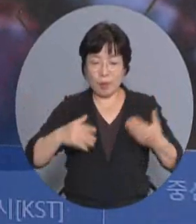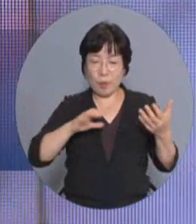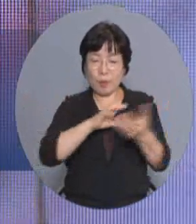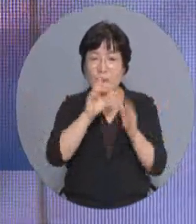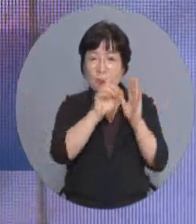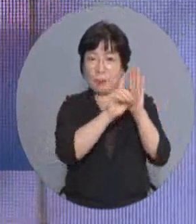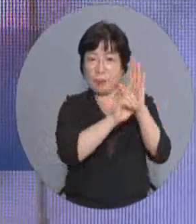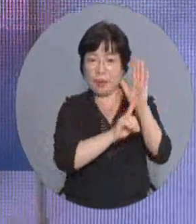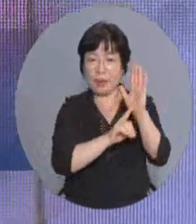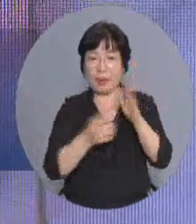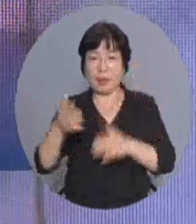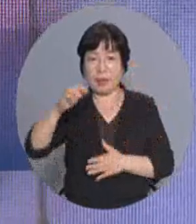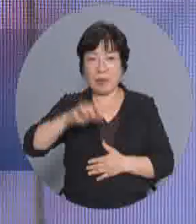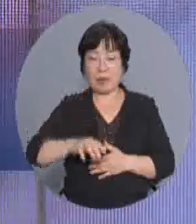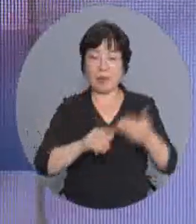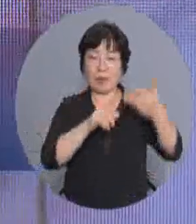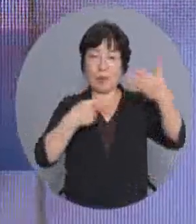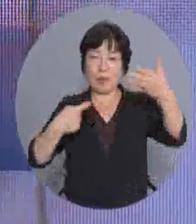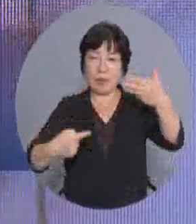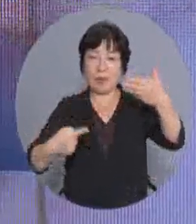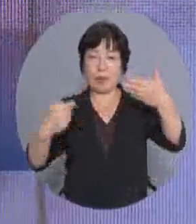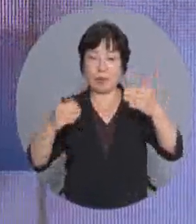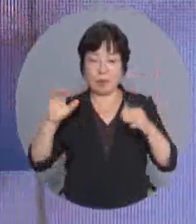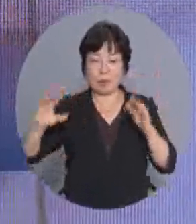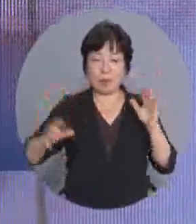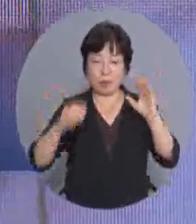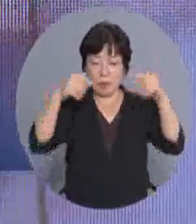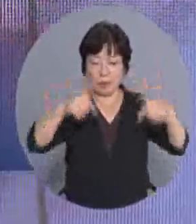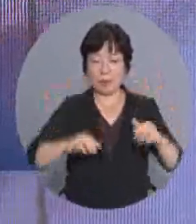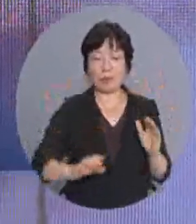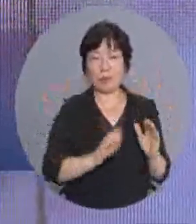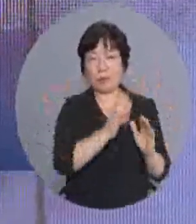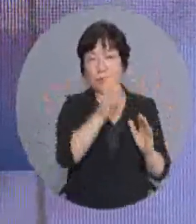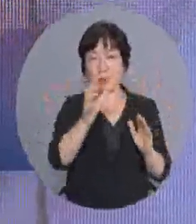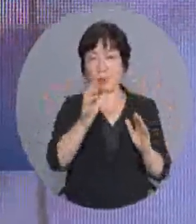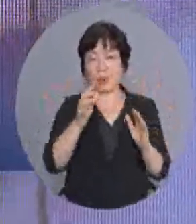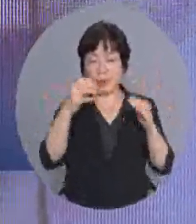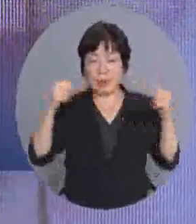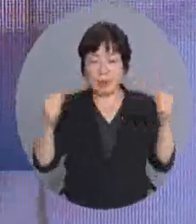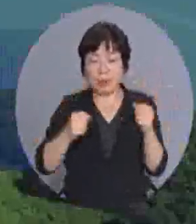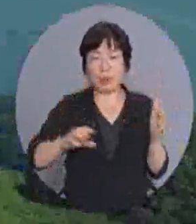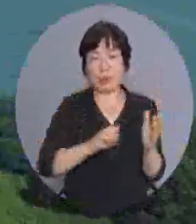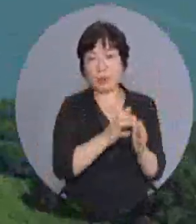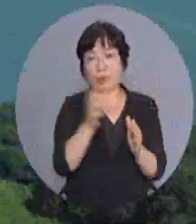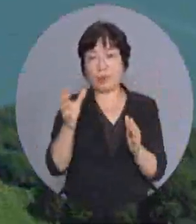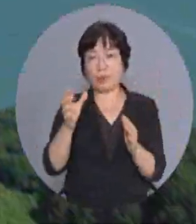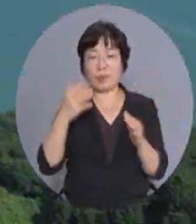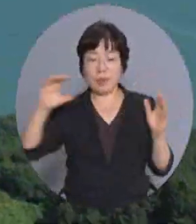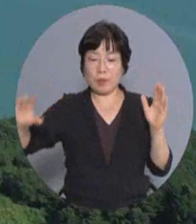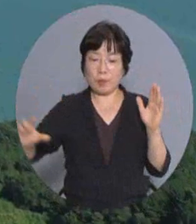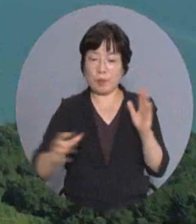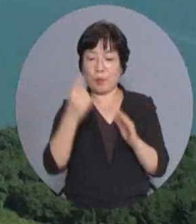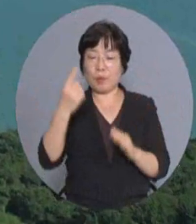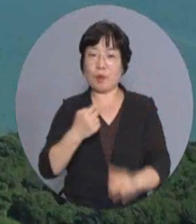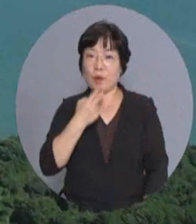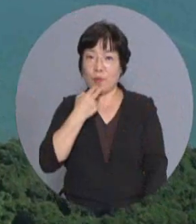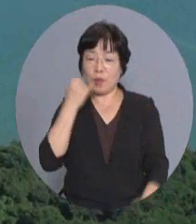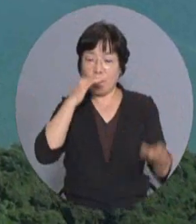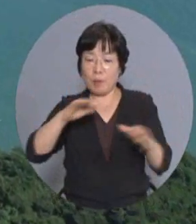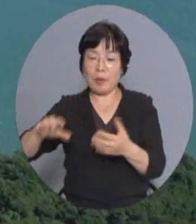됩니다. 하지만 9월 1일 이후로는 다시 서풍이 불어서 습한 공기가 유입되기 때문에 태풍이 오지 않아